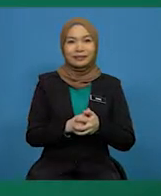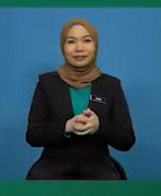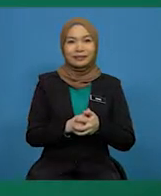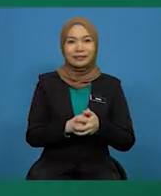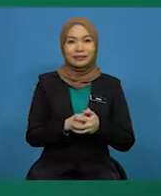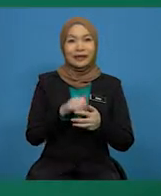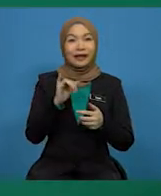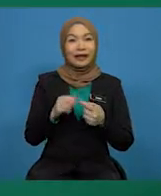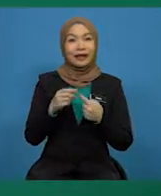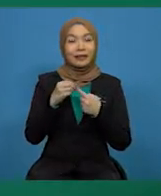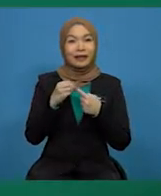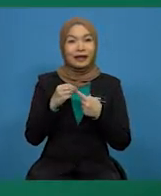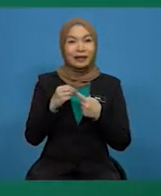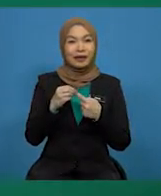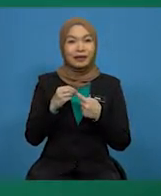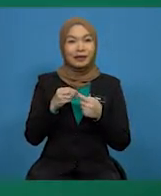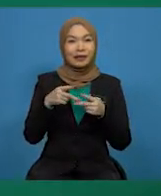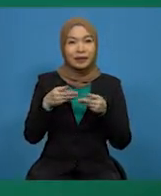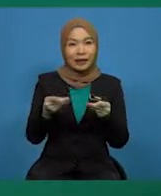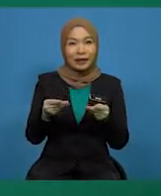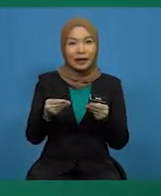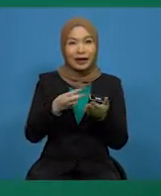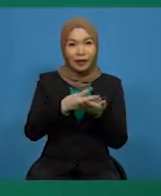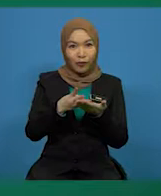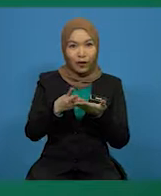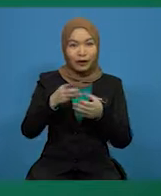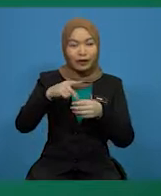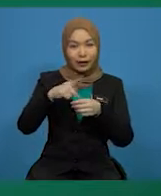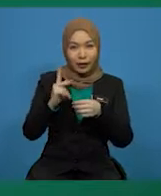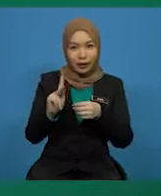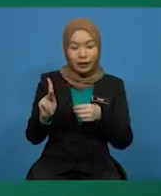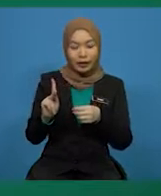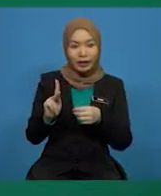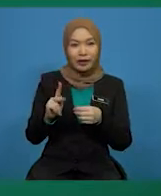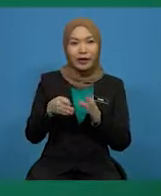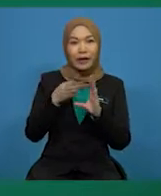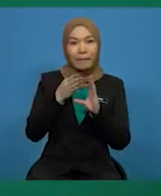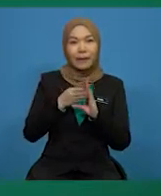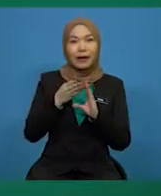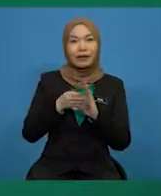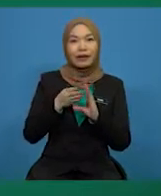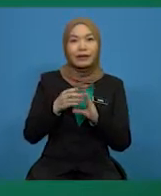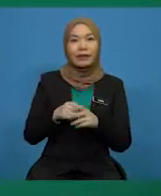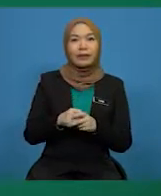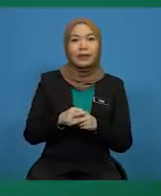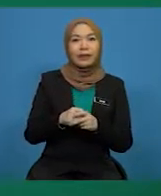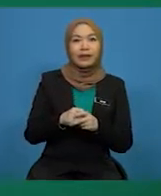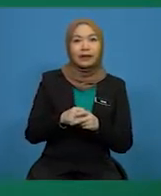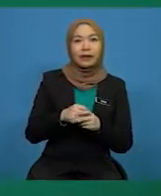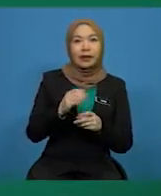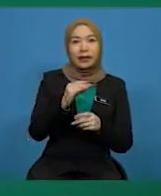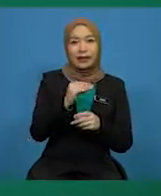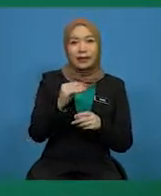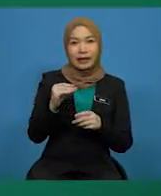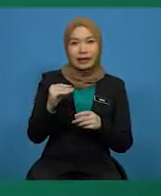Yang pertama ialah penawaran wang dikeluarkan oleh bank pusat yang melibatkan wang siling dan wang kertas,